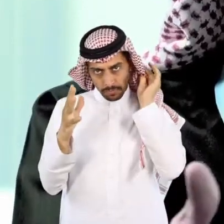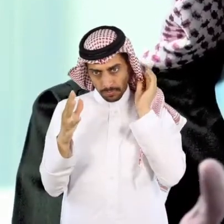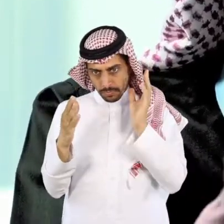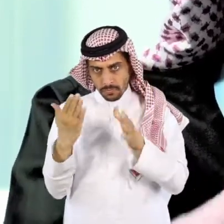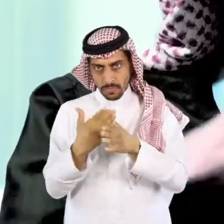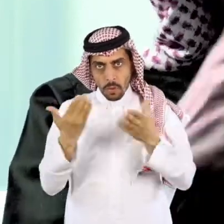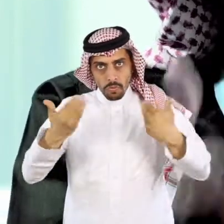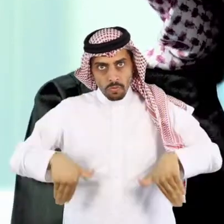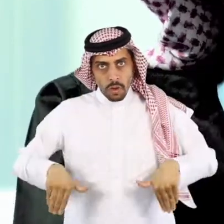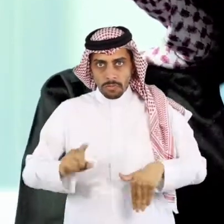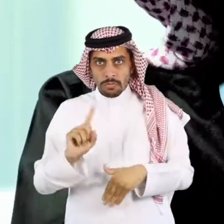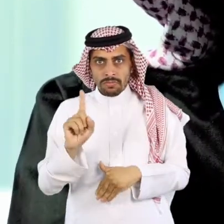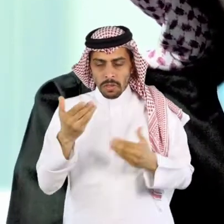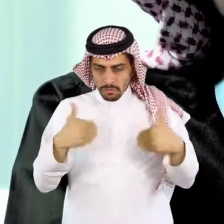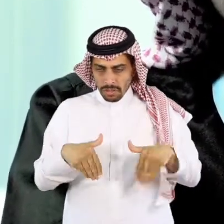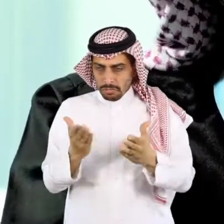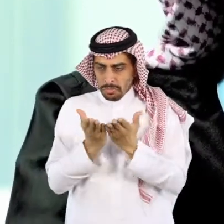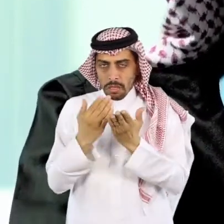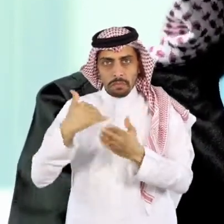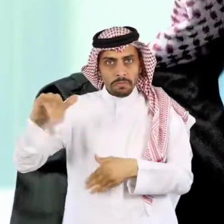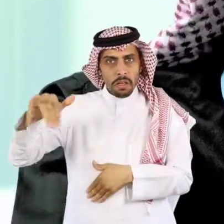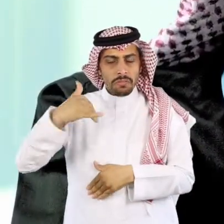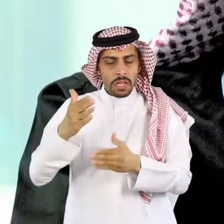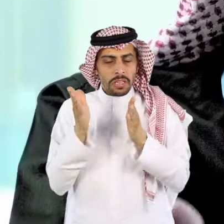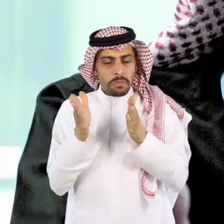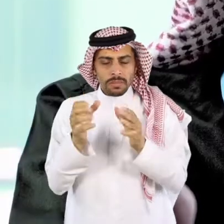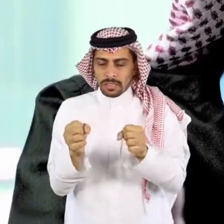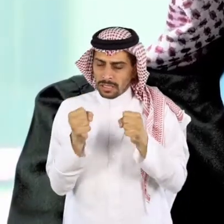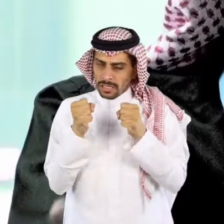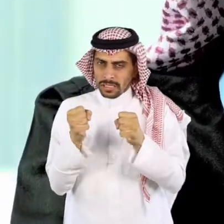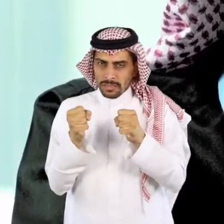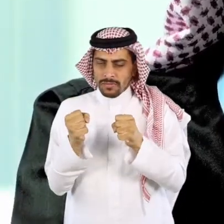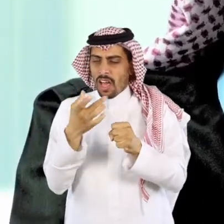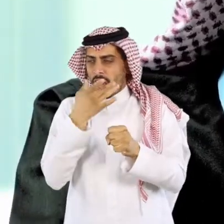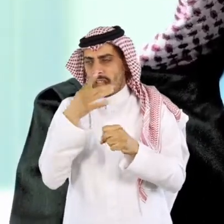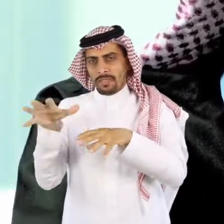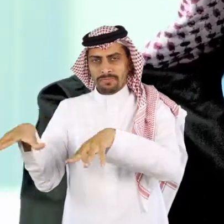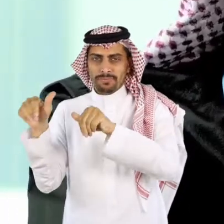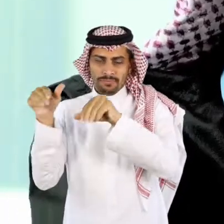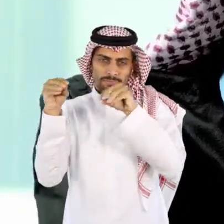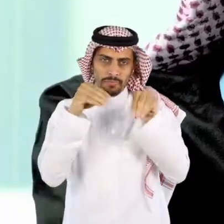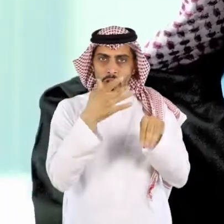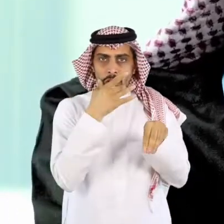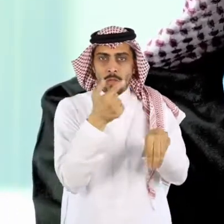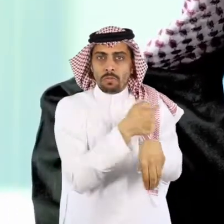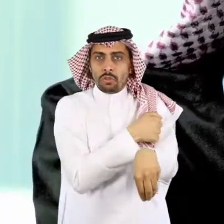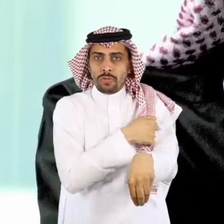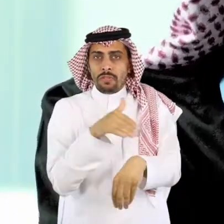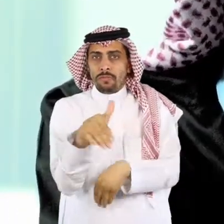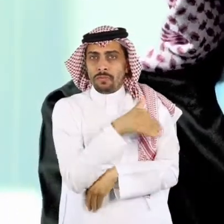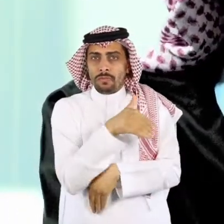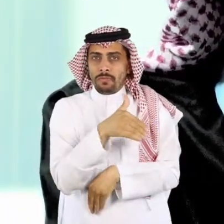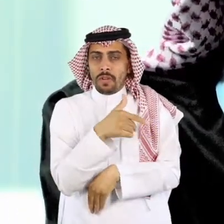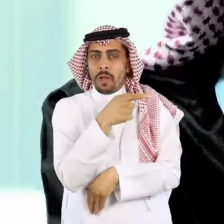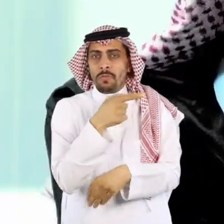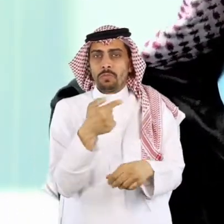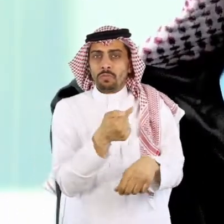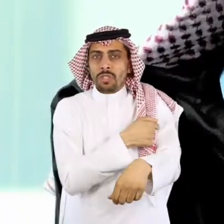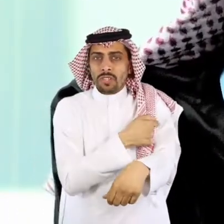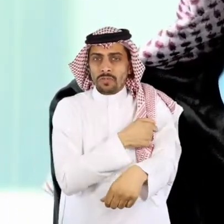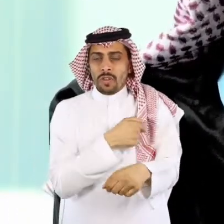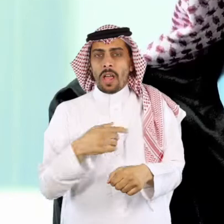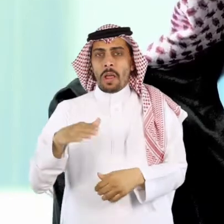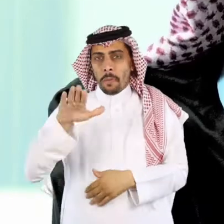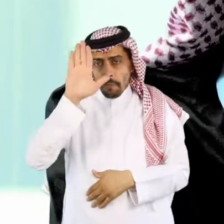البترول، ما سبب لي إعاقة، ما أقدر أكمل دراستي في الشرقية، لازم ارجع للرياض لان مراجعاتي كلها في مدينه